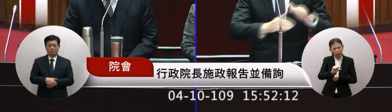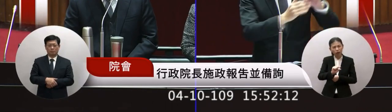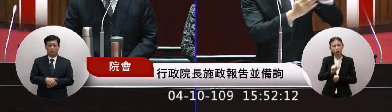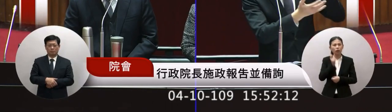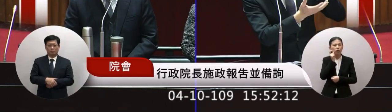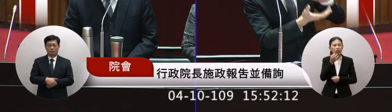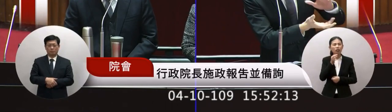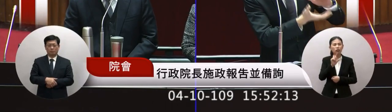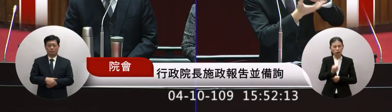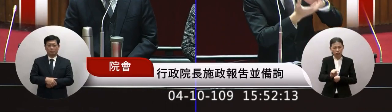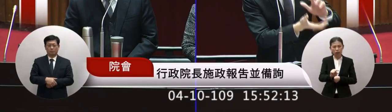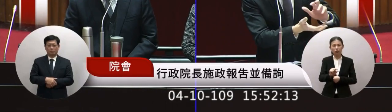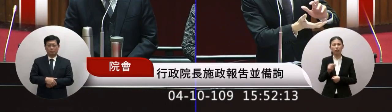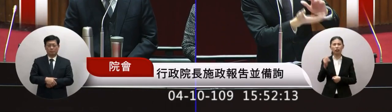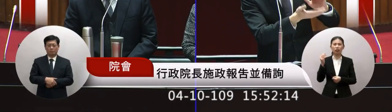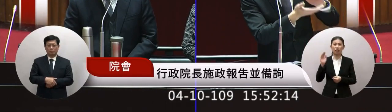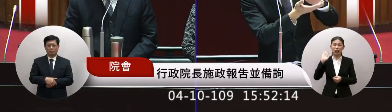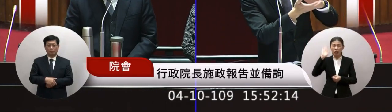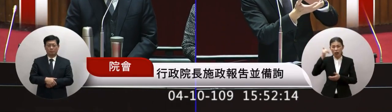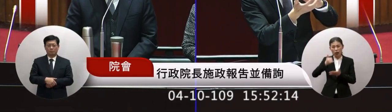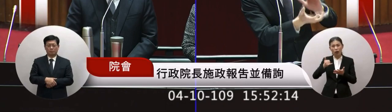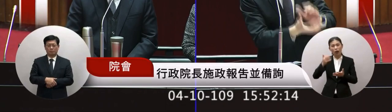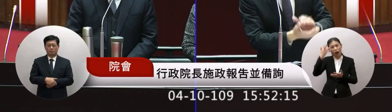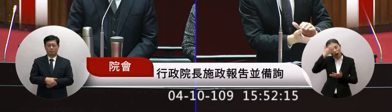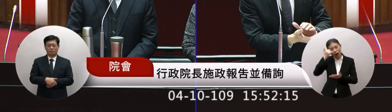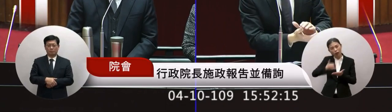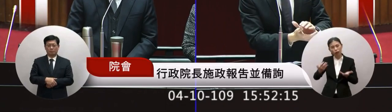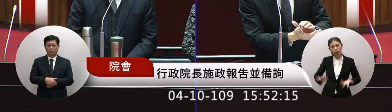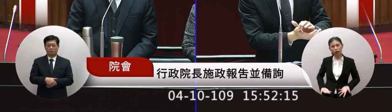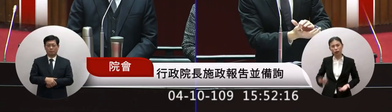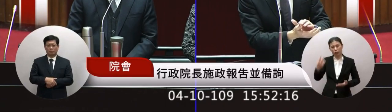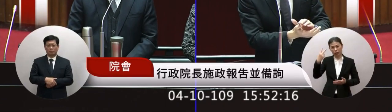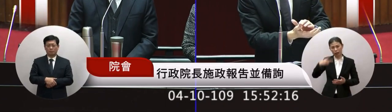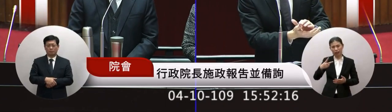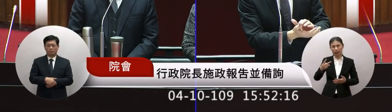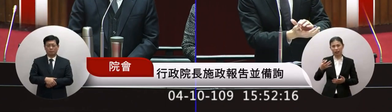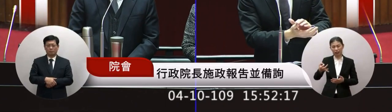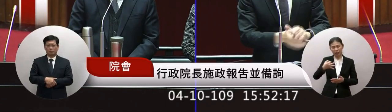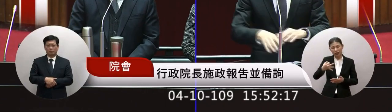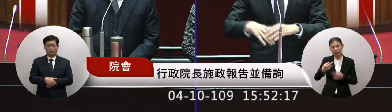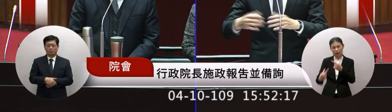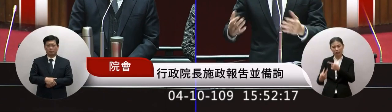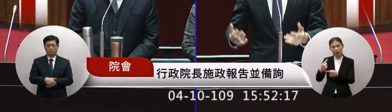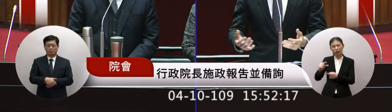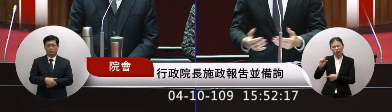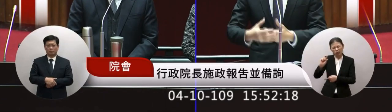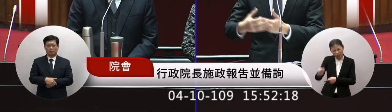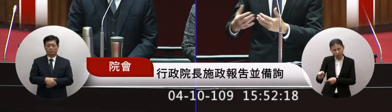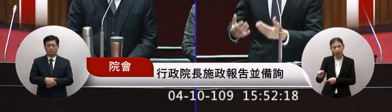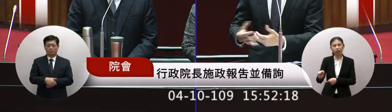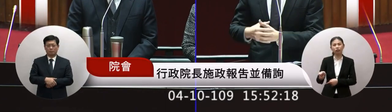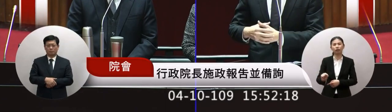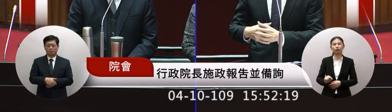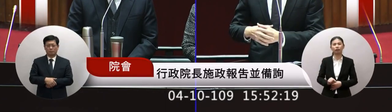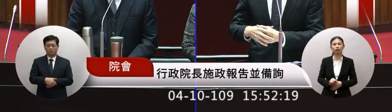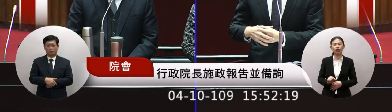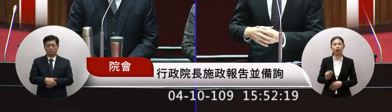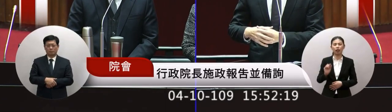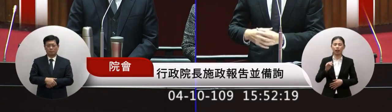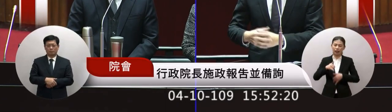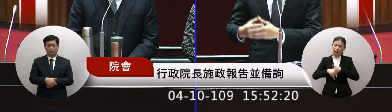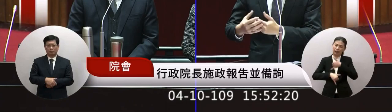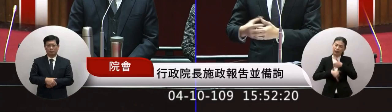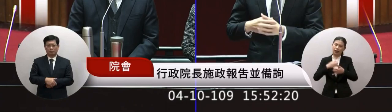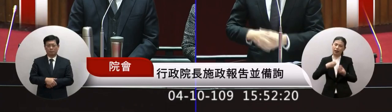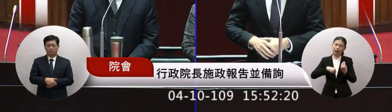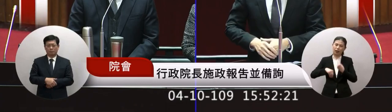了后，佮提过去佮较低的这个敢若一半尔的这个年金吼，伊我想这种要维持伊一个有尊严的